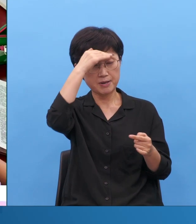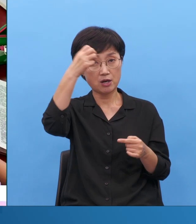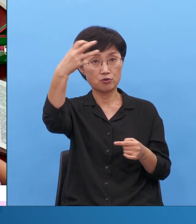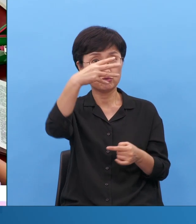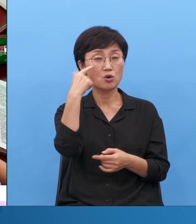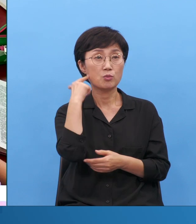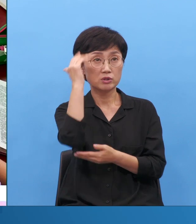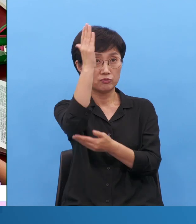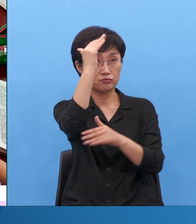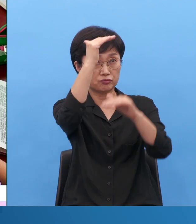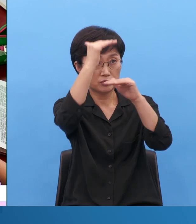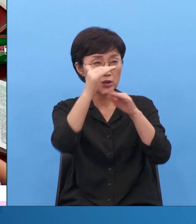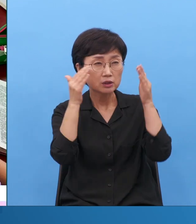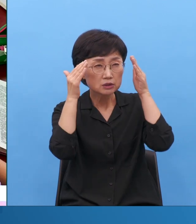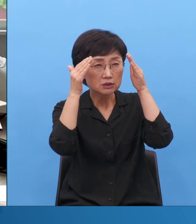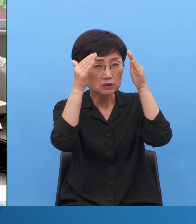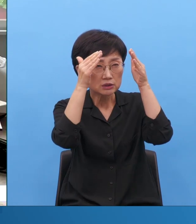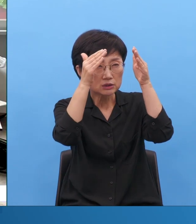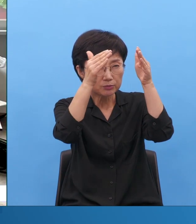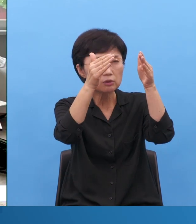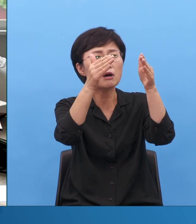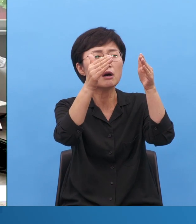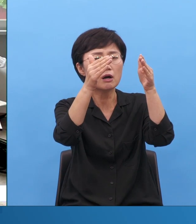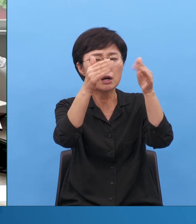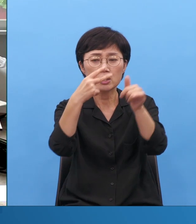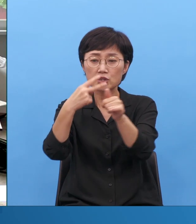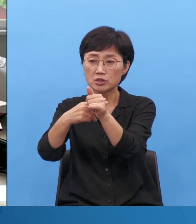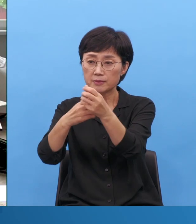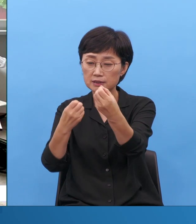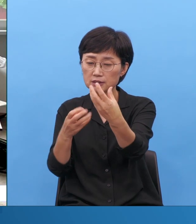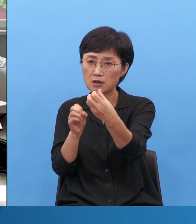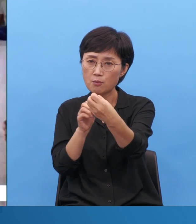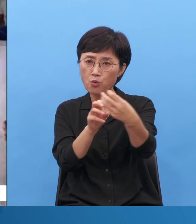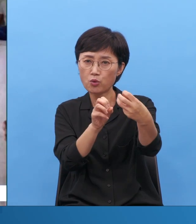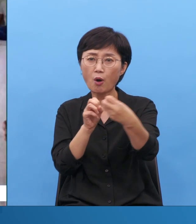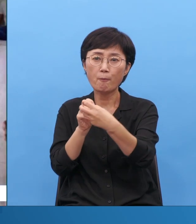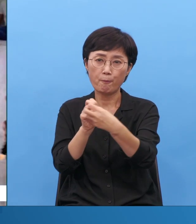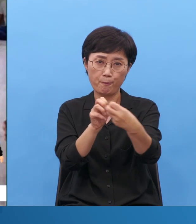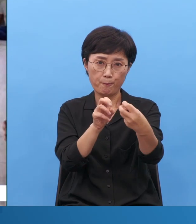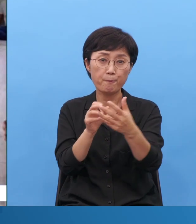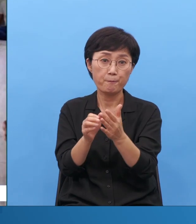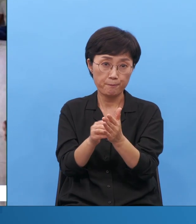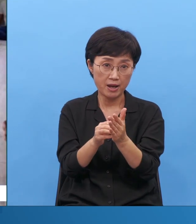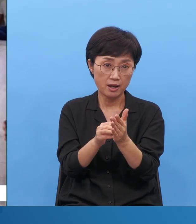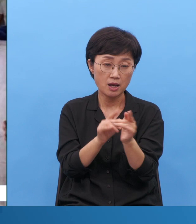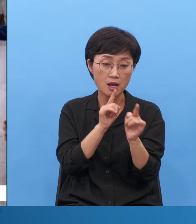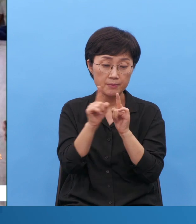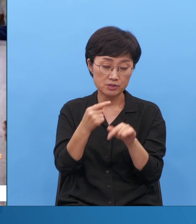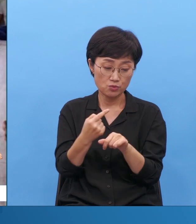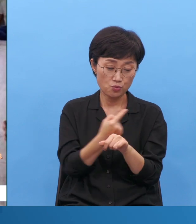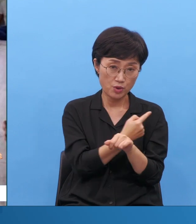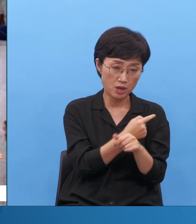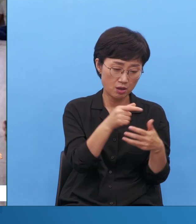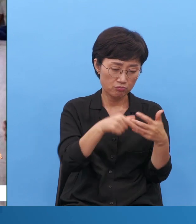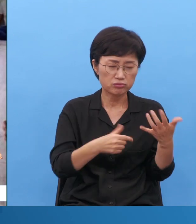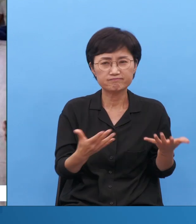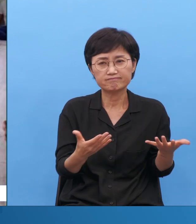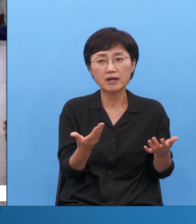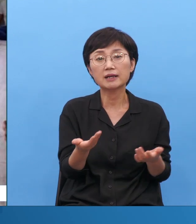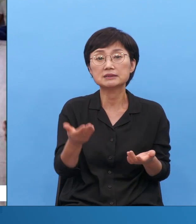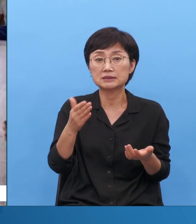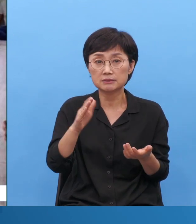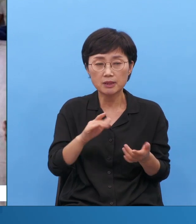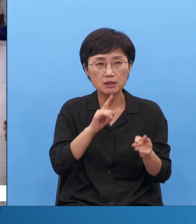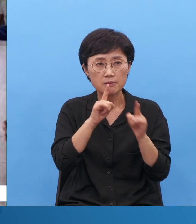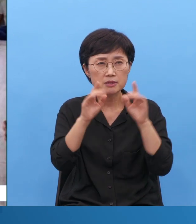목사님이 주시는 말씀을 집중해서 듣고 선생님과 포럼도 했어. 메시지 외에 다른 프로그램은 없었는데